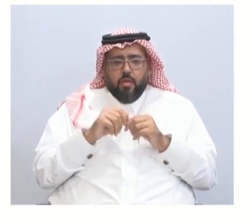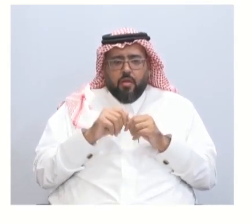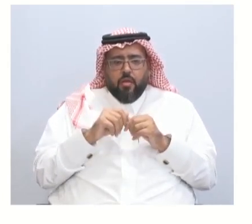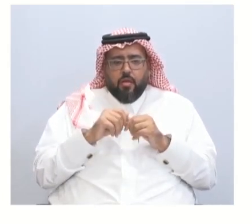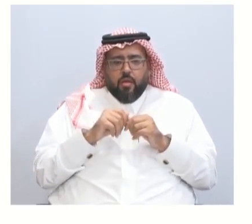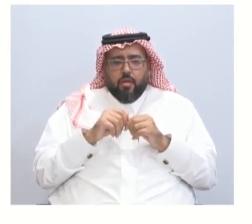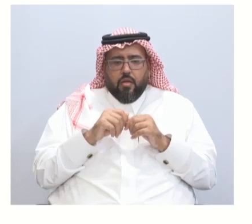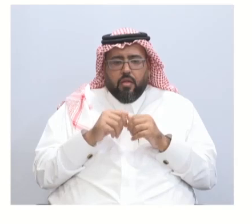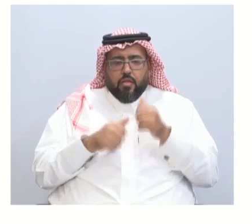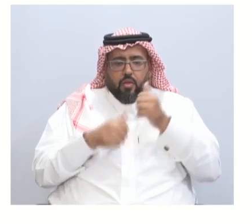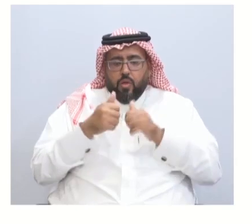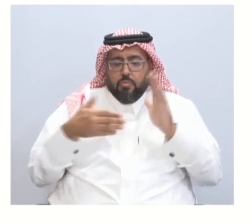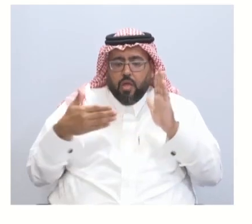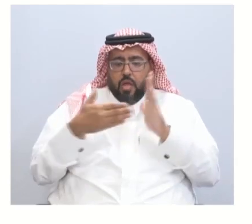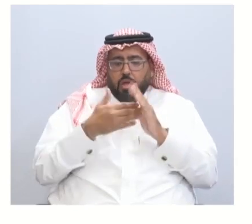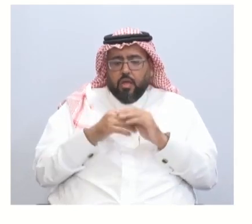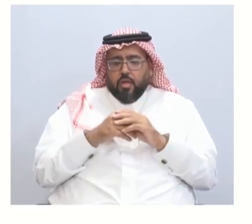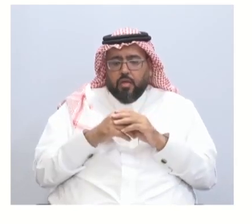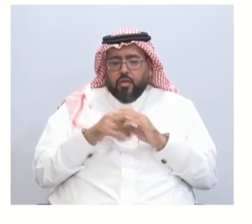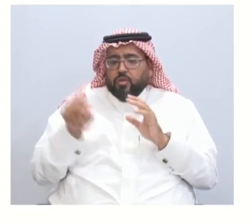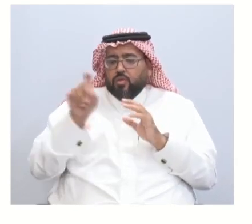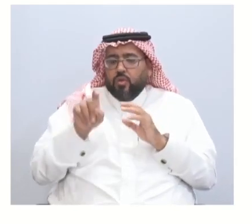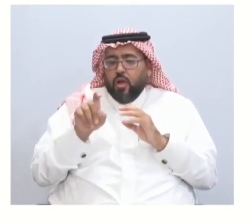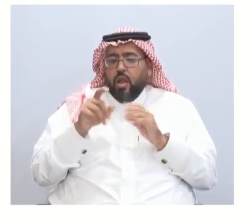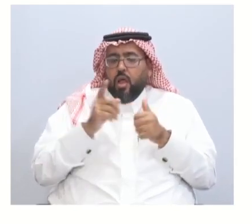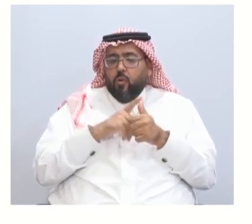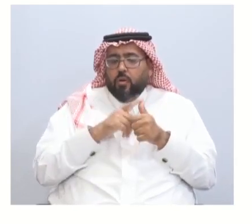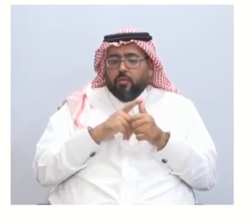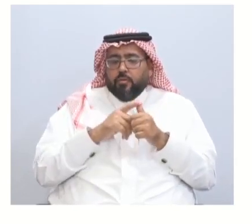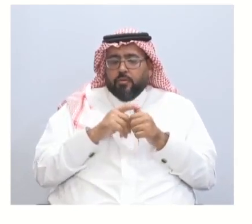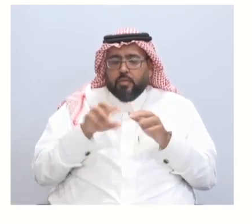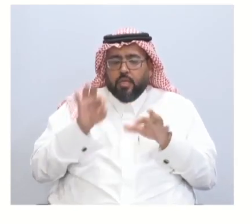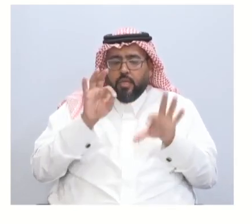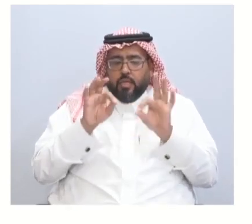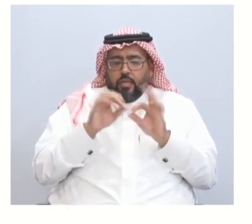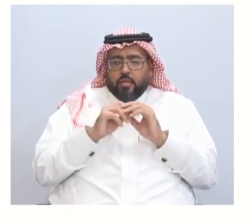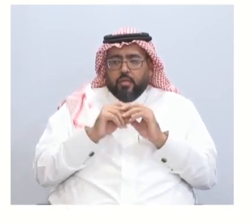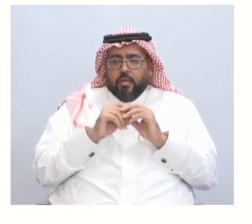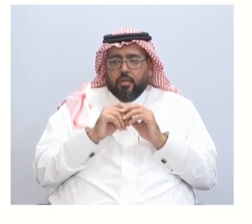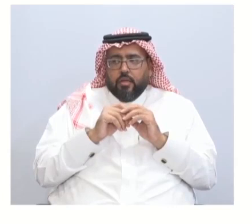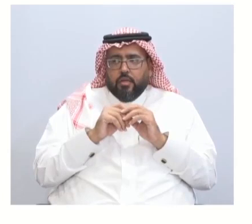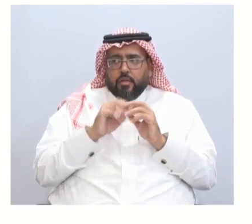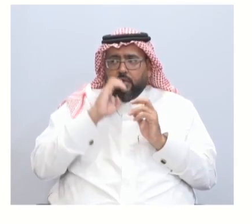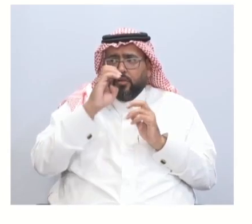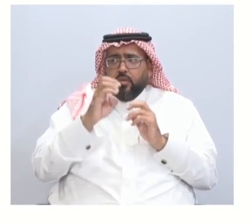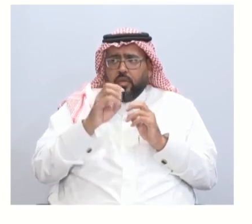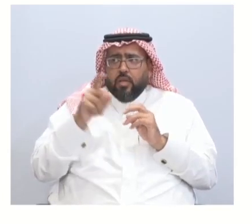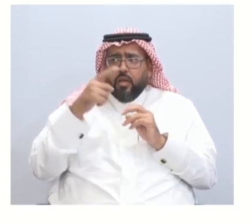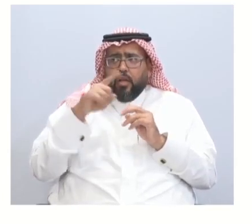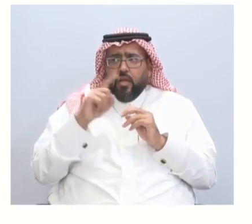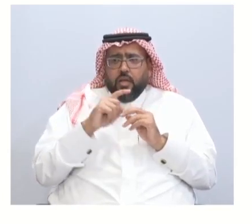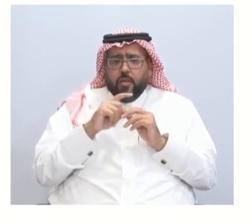التقويم الختامي السؤال الاول اختر او اختار الاجابه